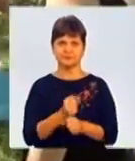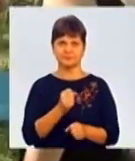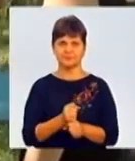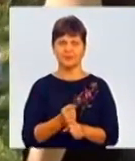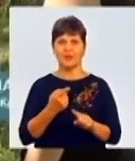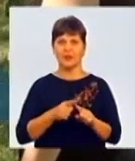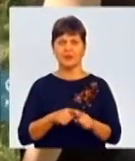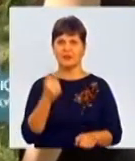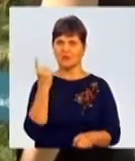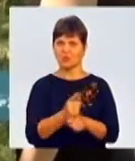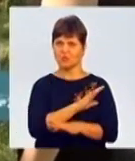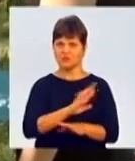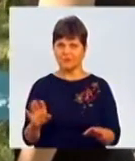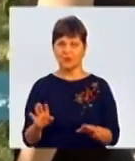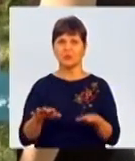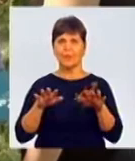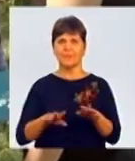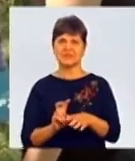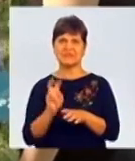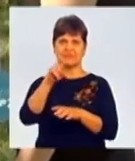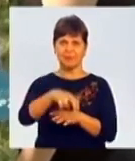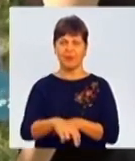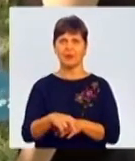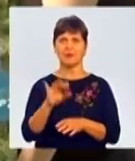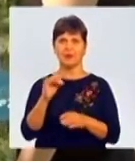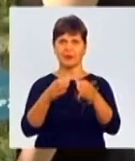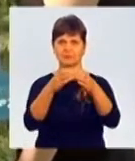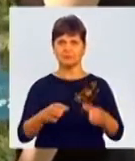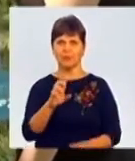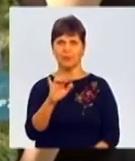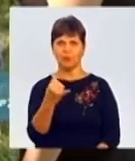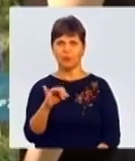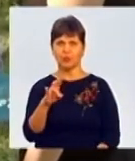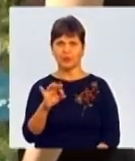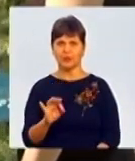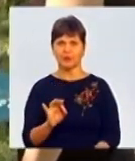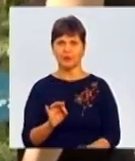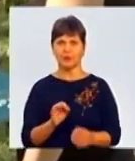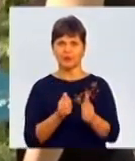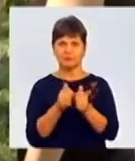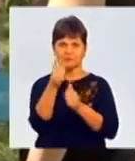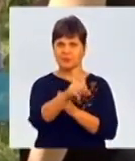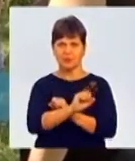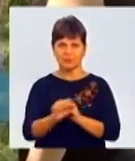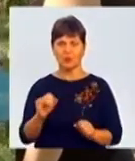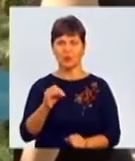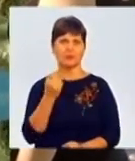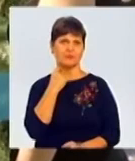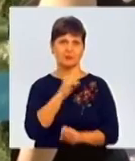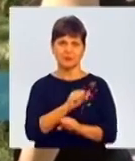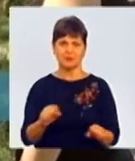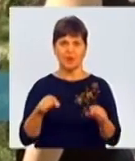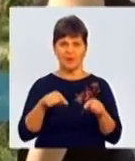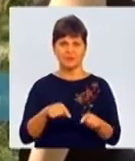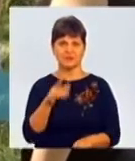буйки, стрибати з недозволених місць, також не вживати спиртні напої і не заходити в цей час